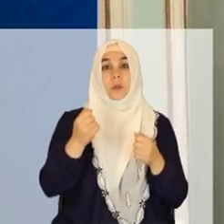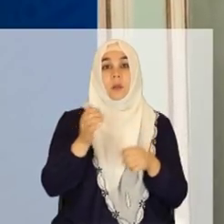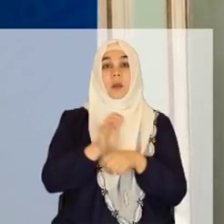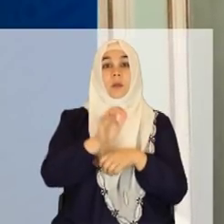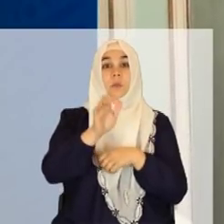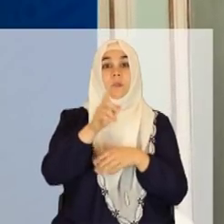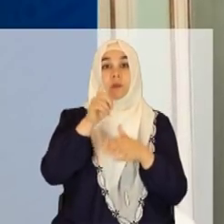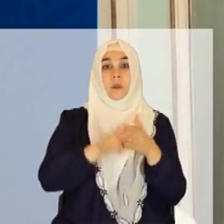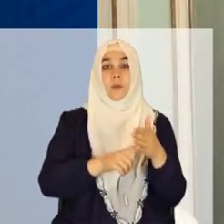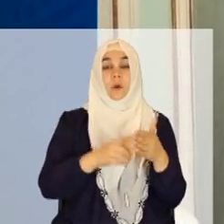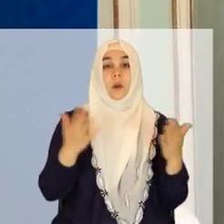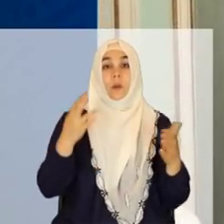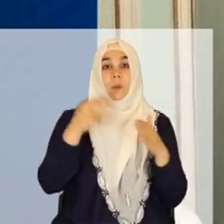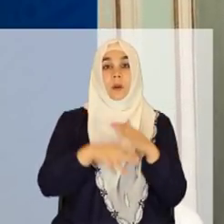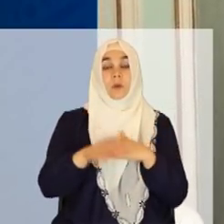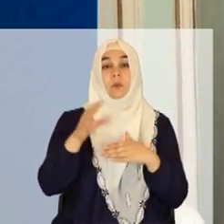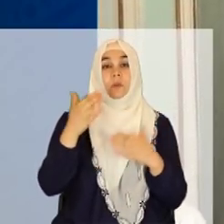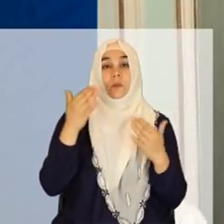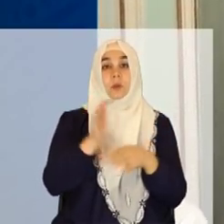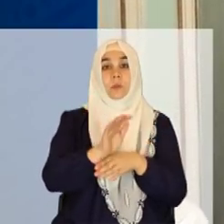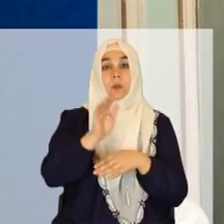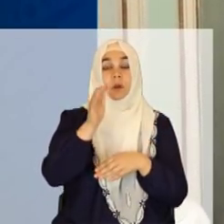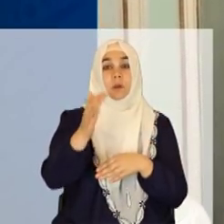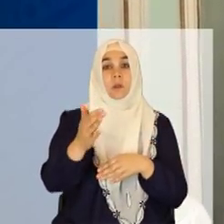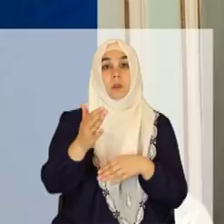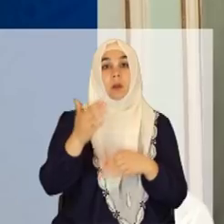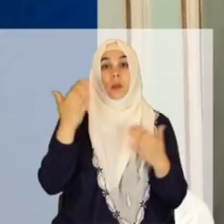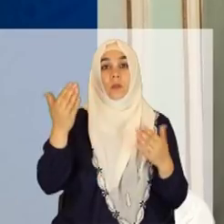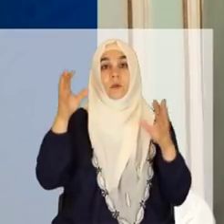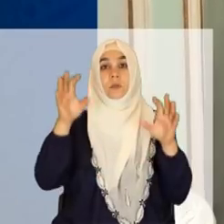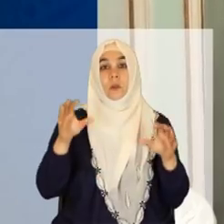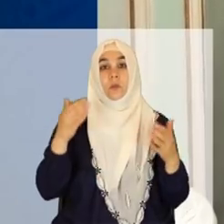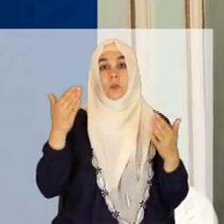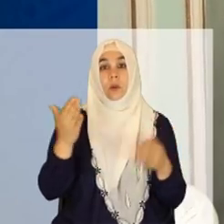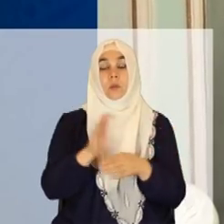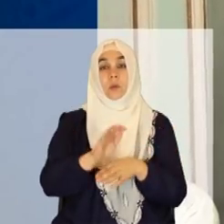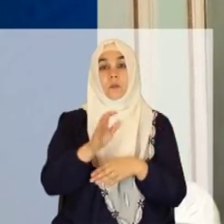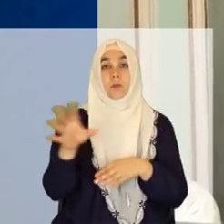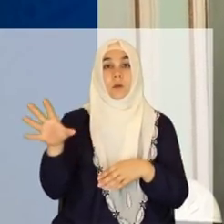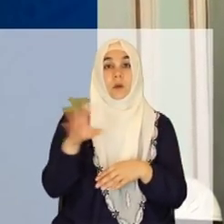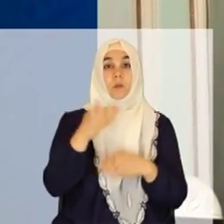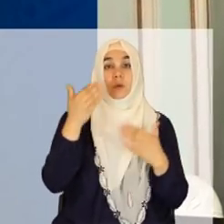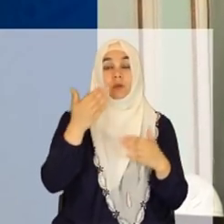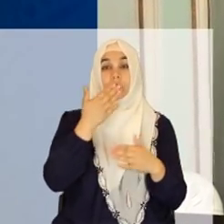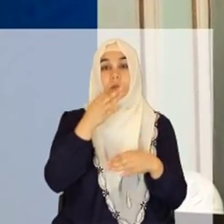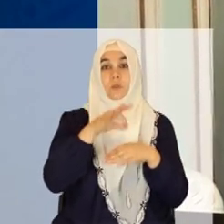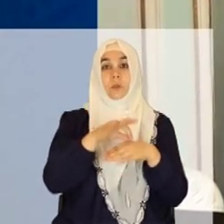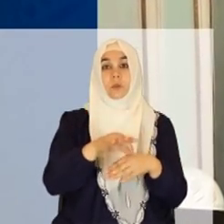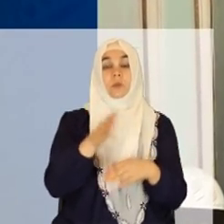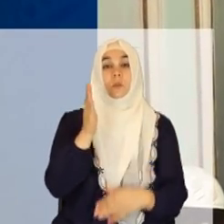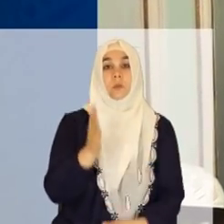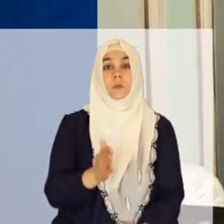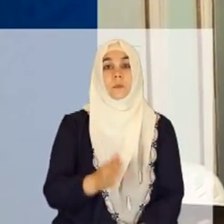yuboribdiki, payg'ambar yuboribdiki, shariat joriy qilibdiki, hammasida roza ibodati bor